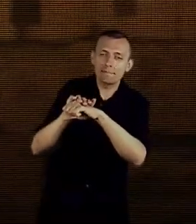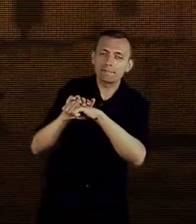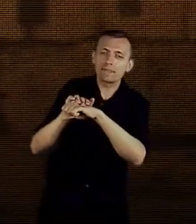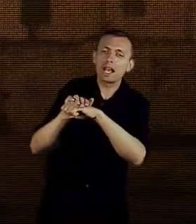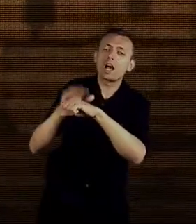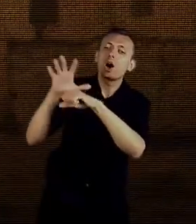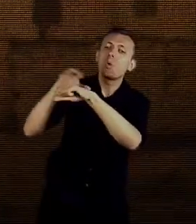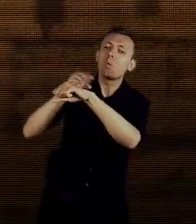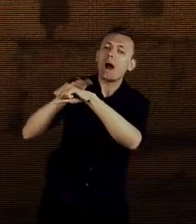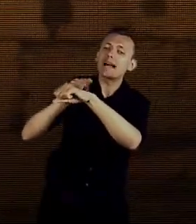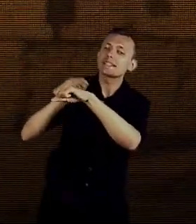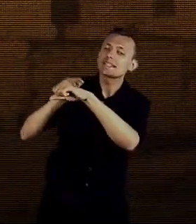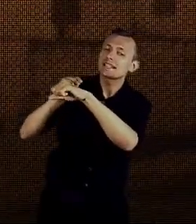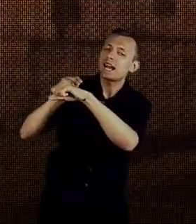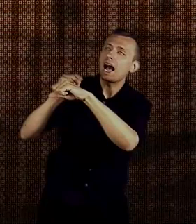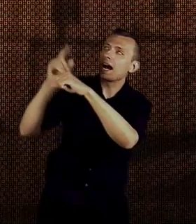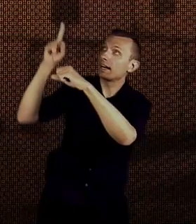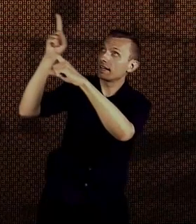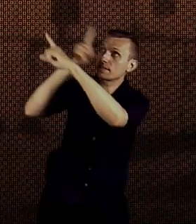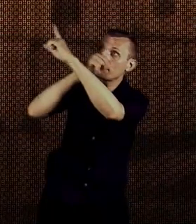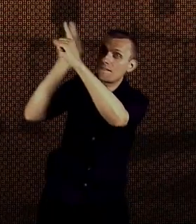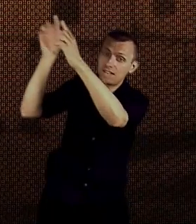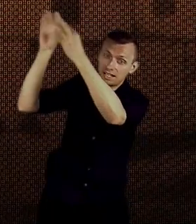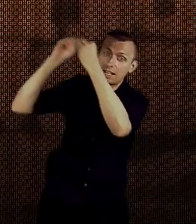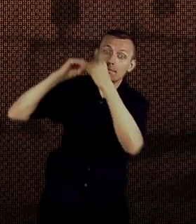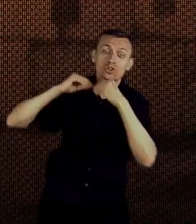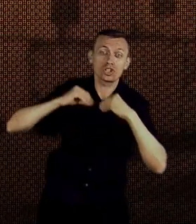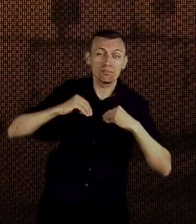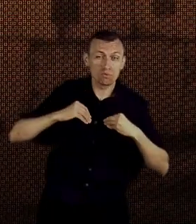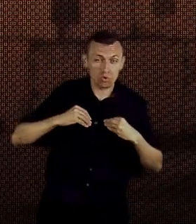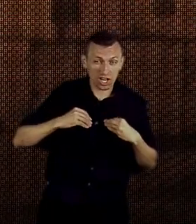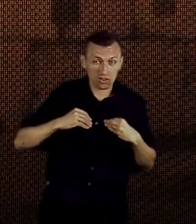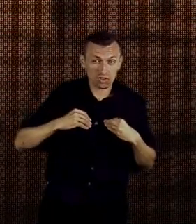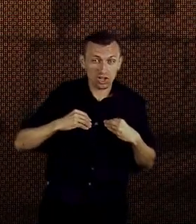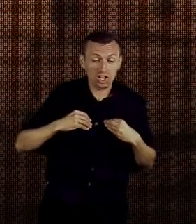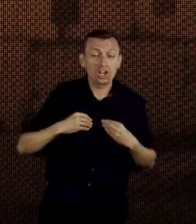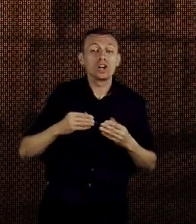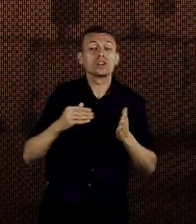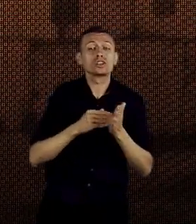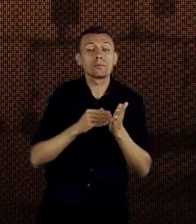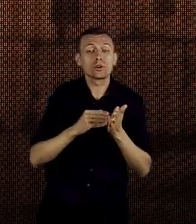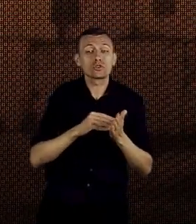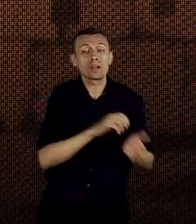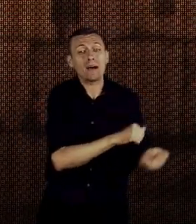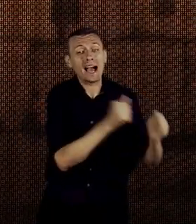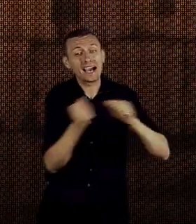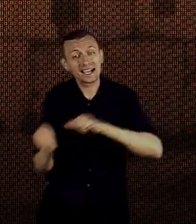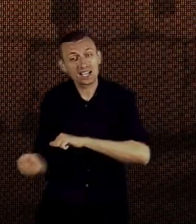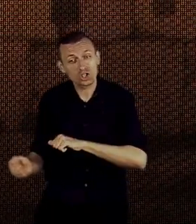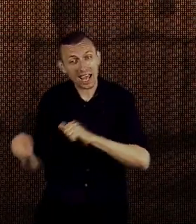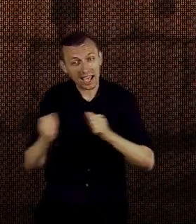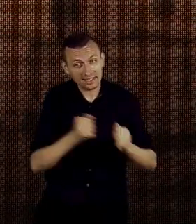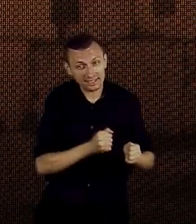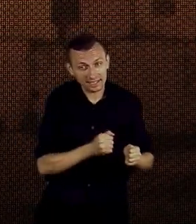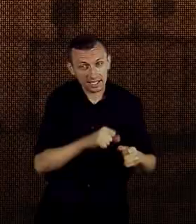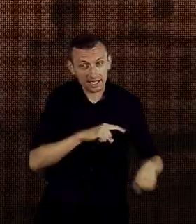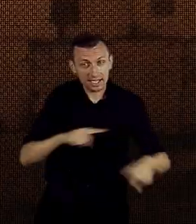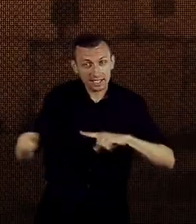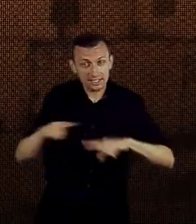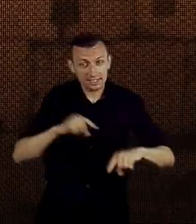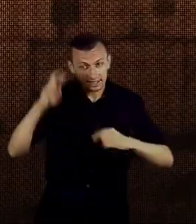był wynikiem zbawienia. Tak więc można powiedzieć śmiało, że Abraham został usprawiedliwiony przez